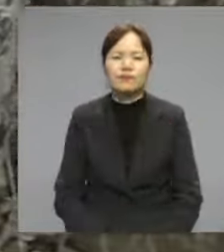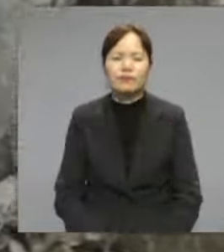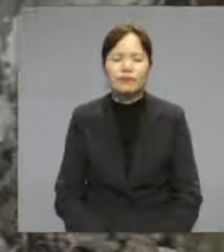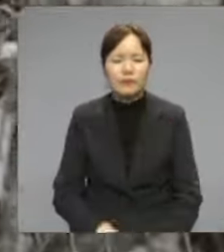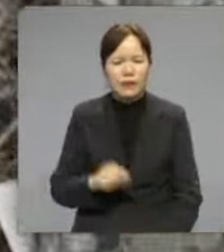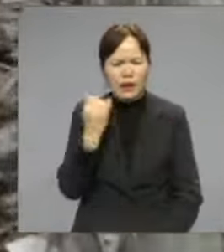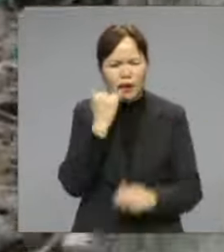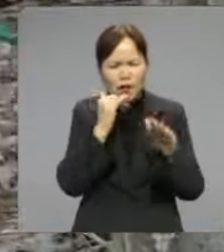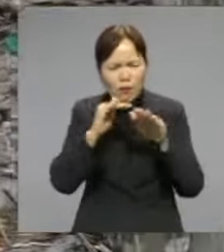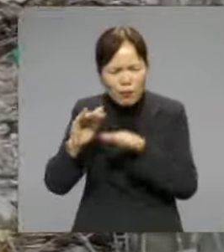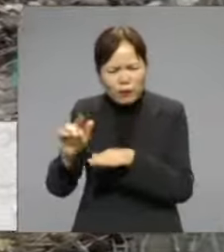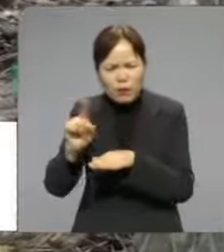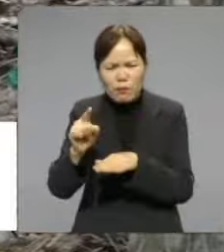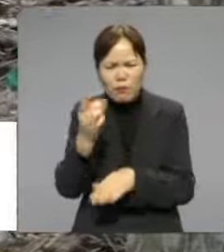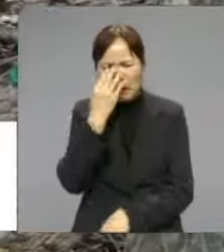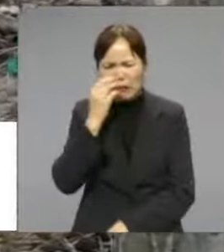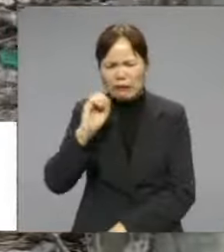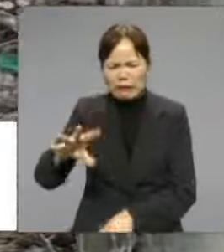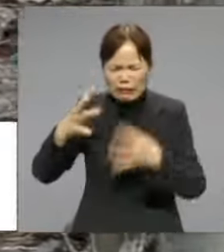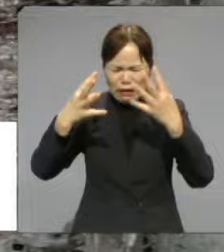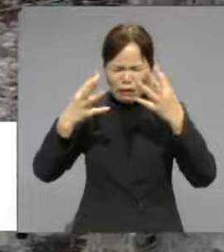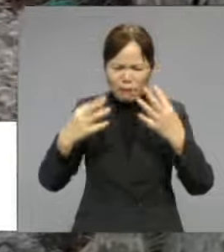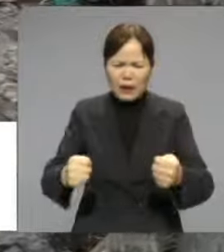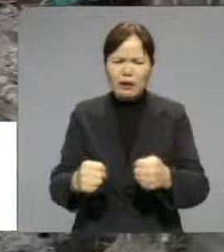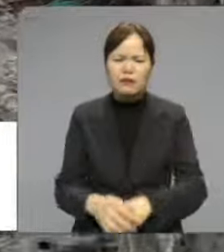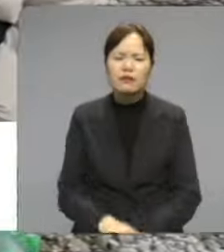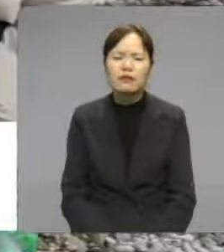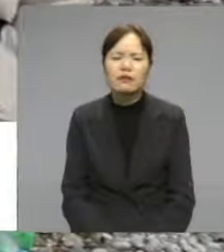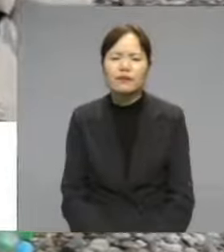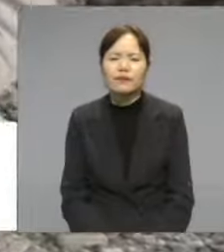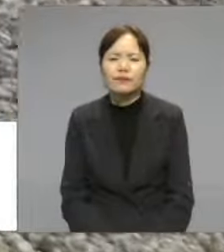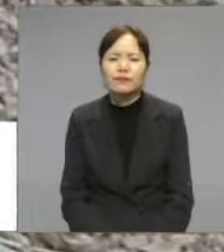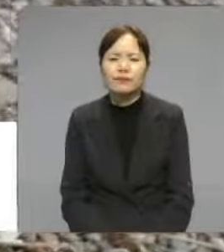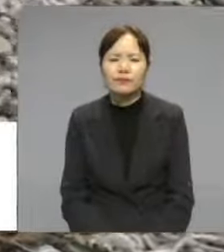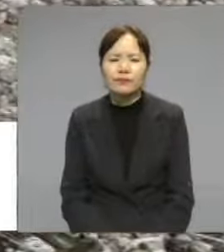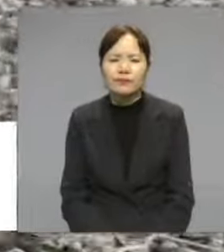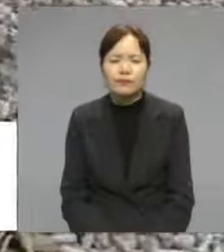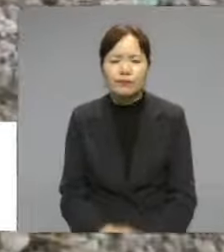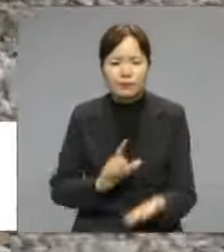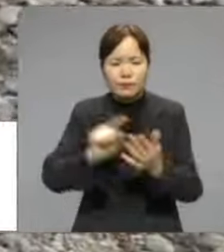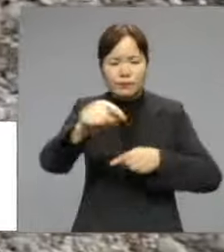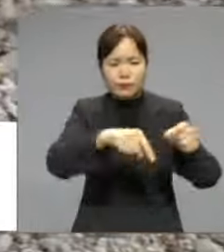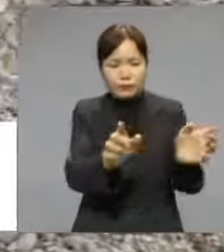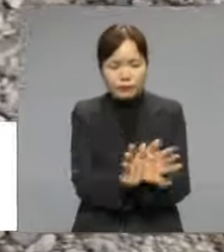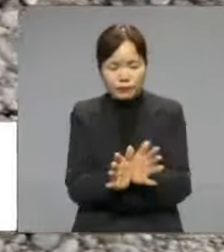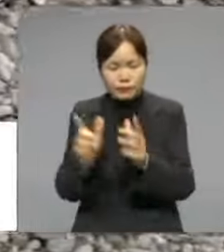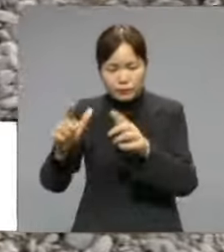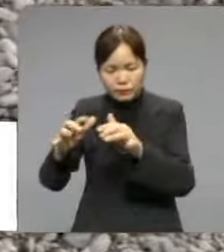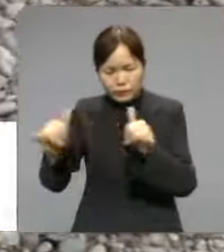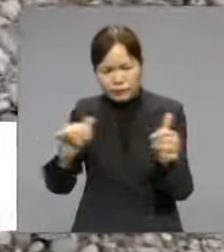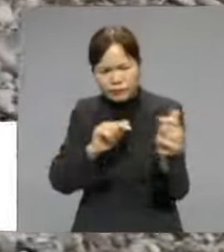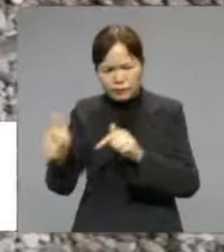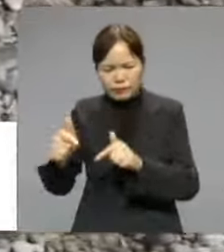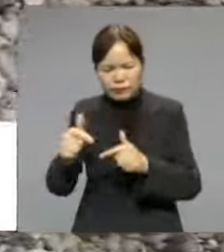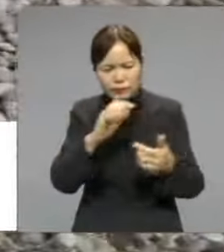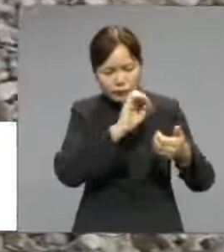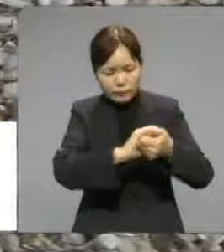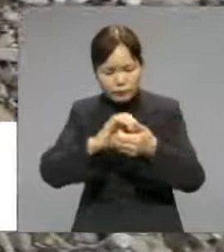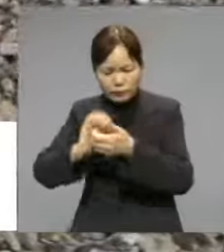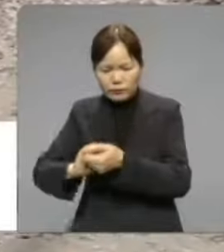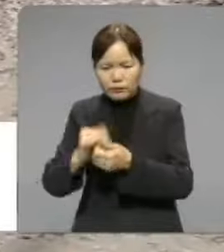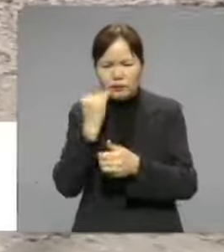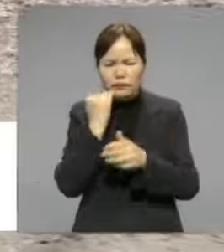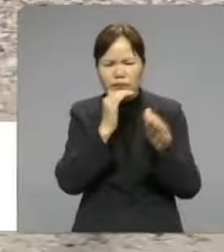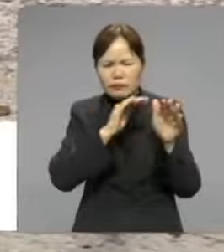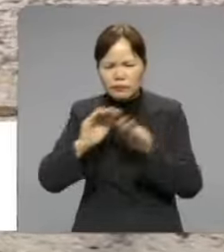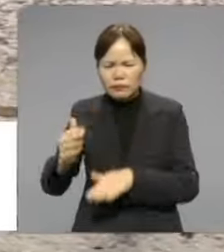백령도 해안은 해양 쓰레기로 몸살을 앓고 있습니다. 지자체, 주민들이 정기적으로 바다에서 수거